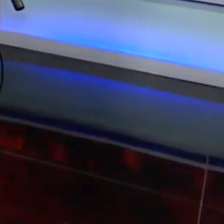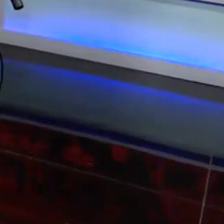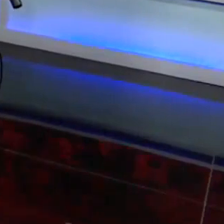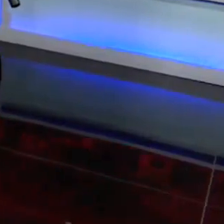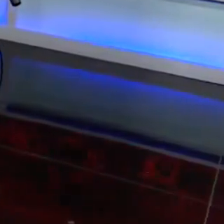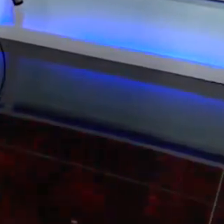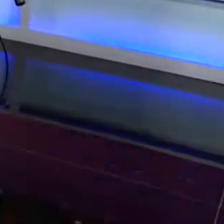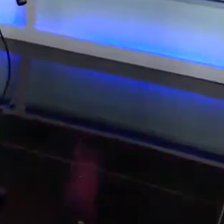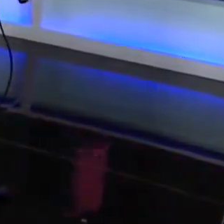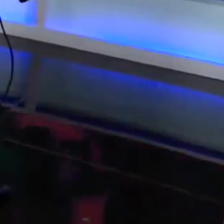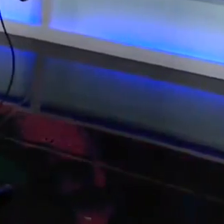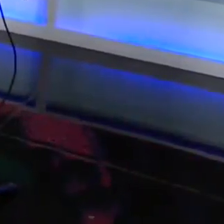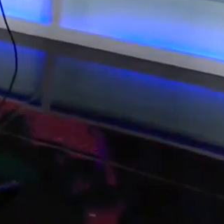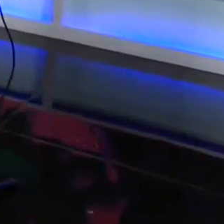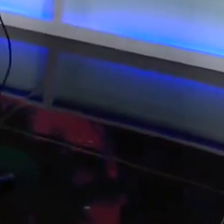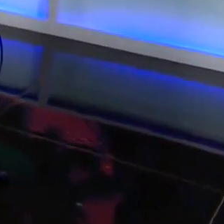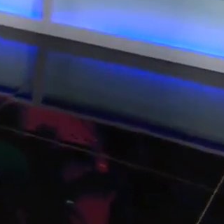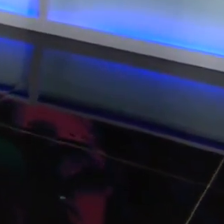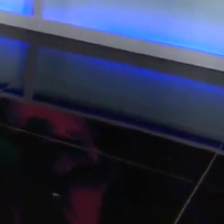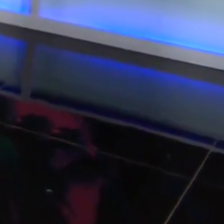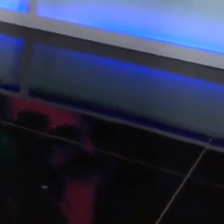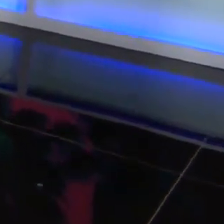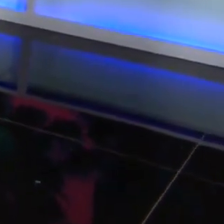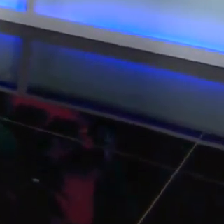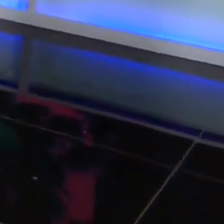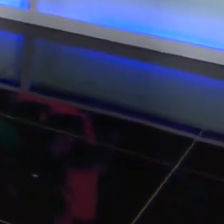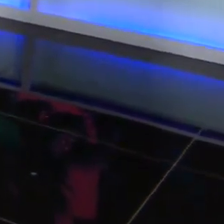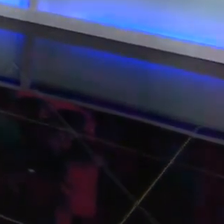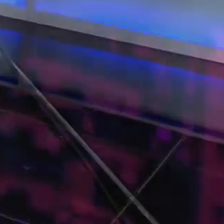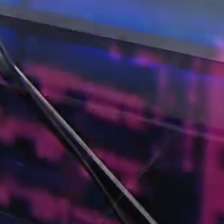qui nous fait sentir étrangement bien.